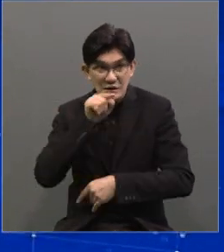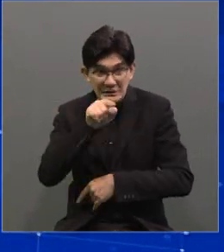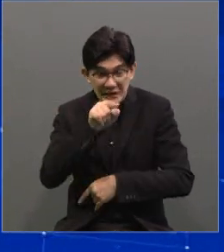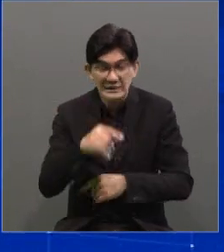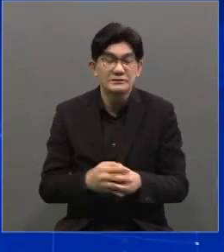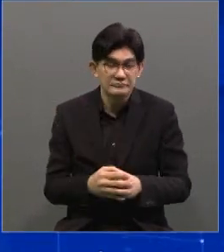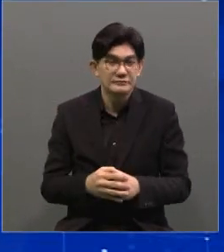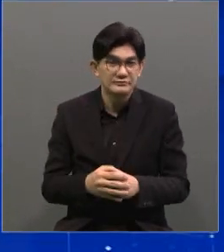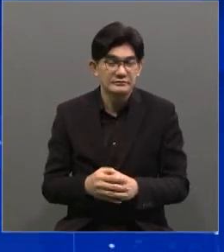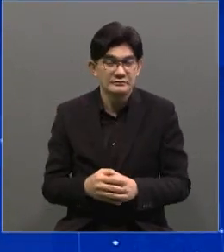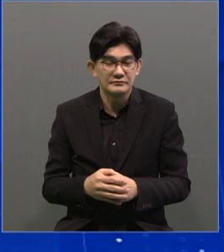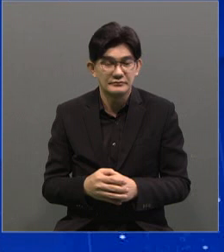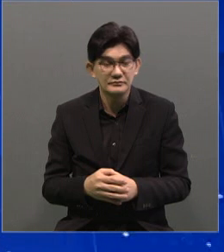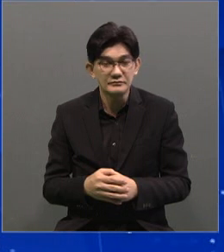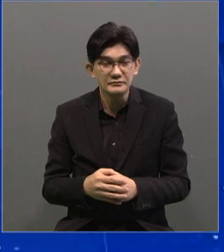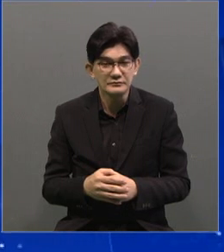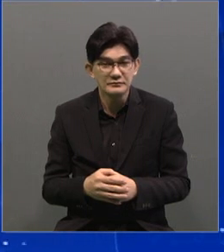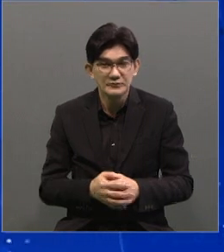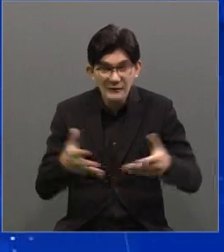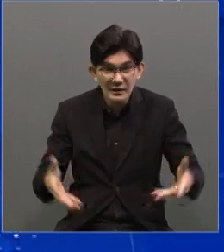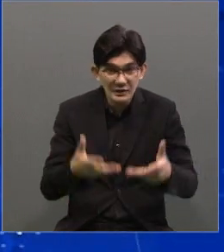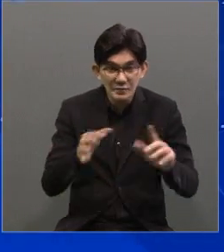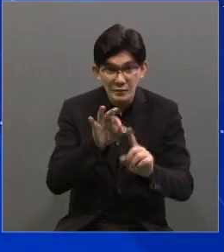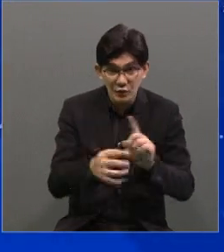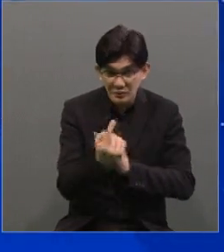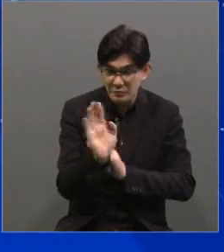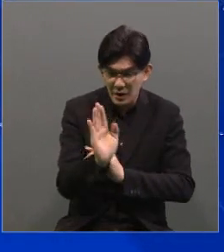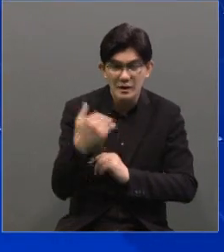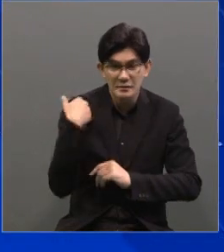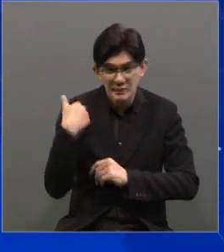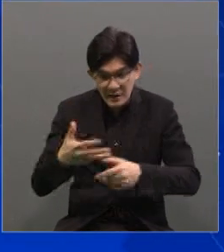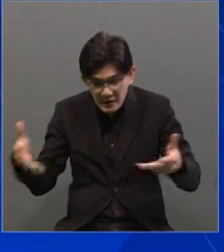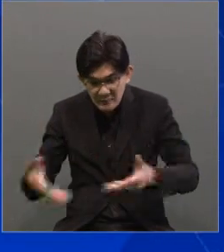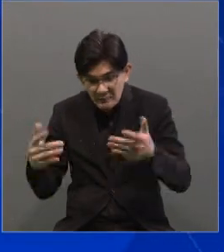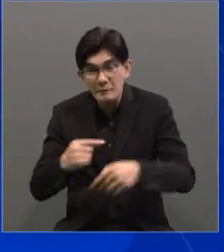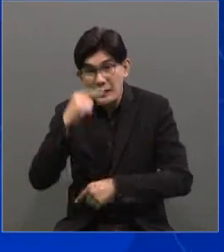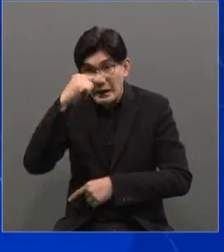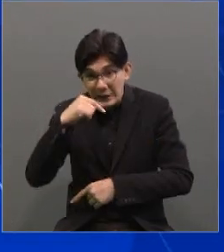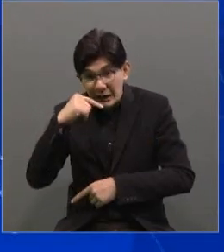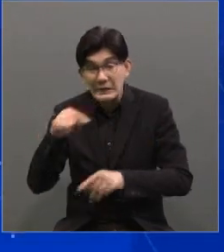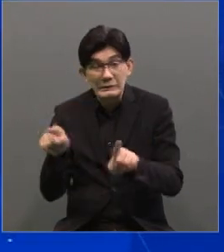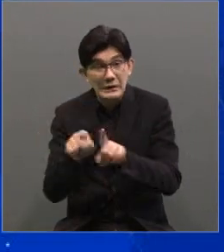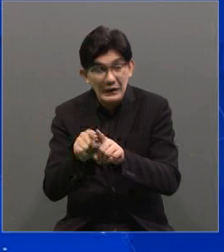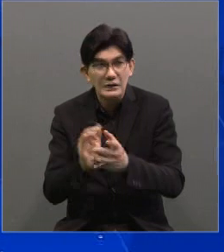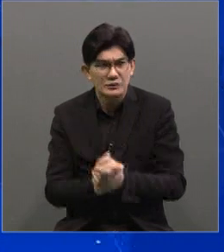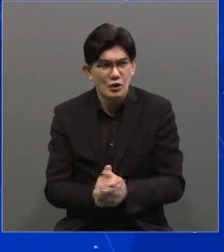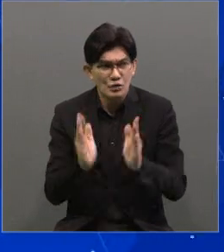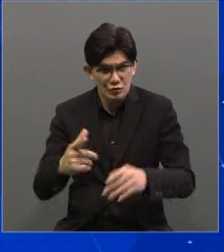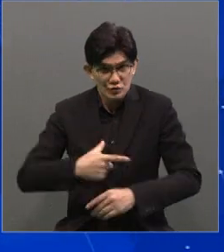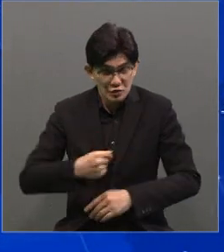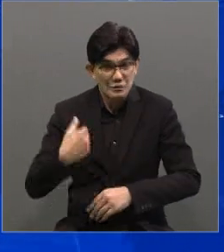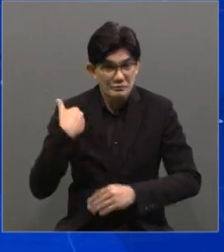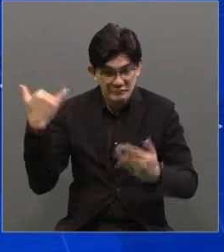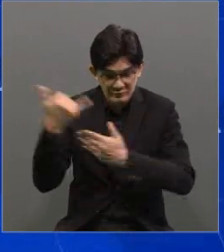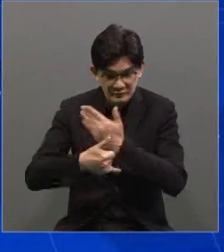าทานในประเทศไทยค่ะแล้วก็ไม่ใช่แค่ผัดกะเพราเท่านั้นแต่ว่าผัดไทยก็เป็นอีกหนึ่งเมนูของไทยที่ได้รับความนิยมจ